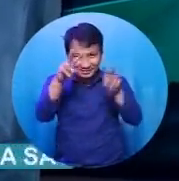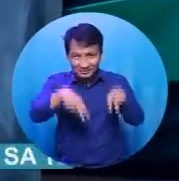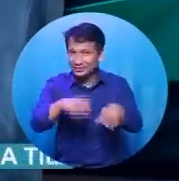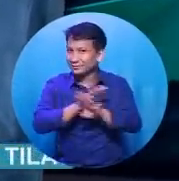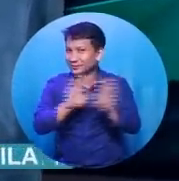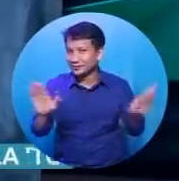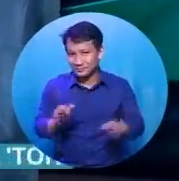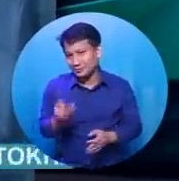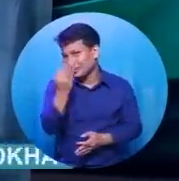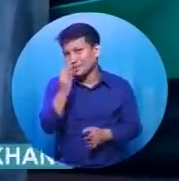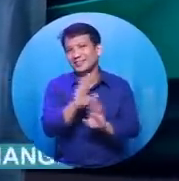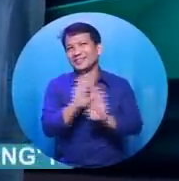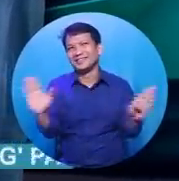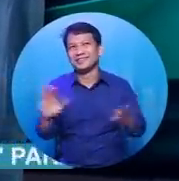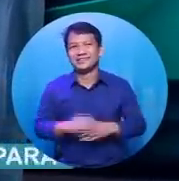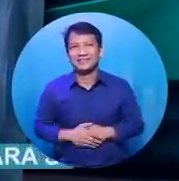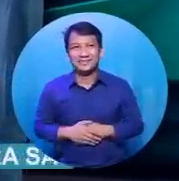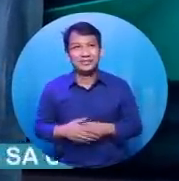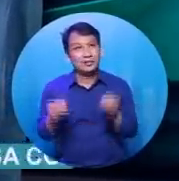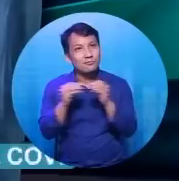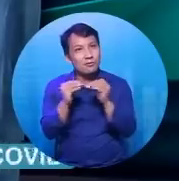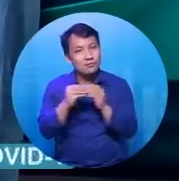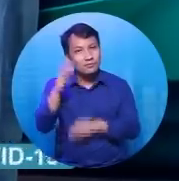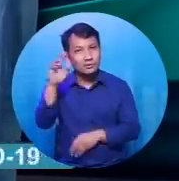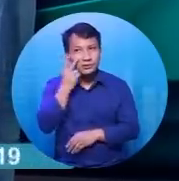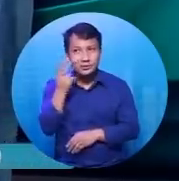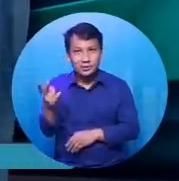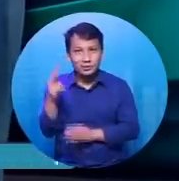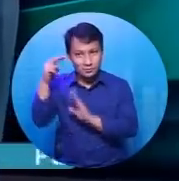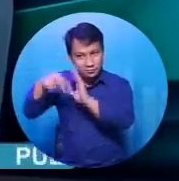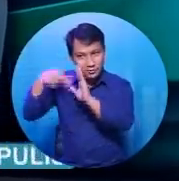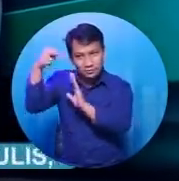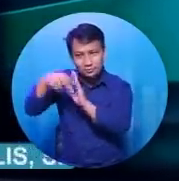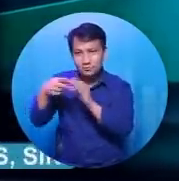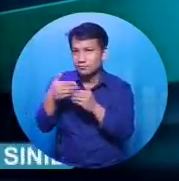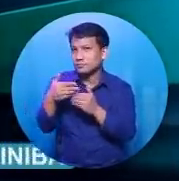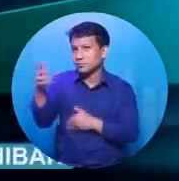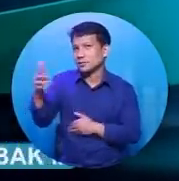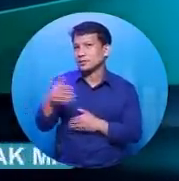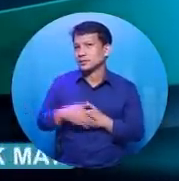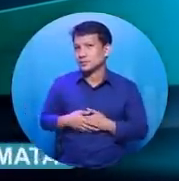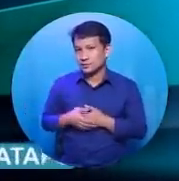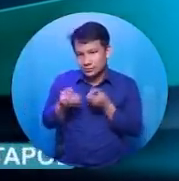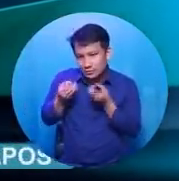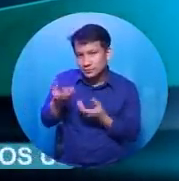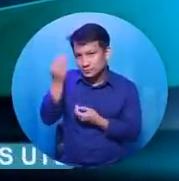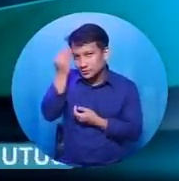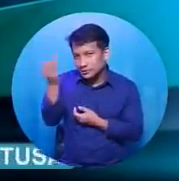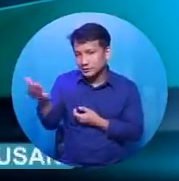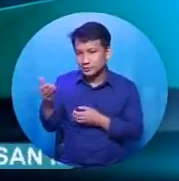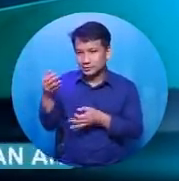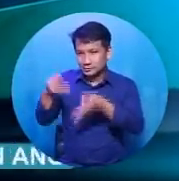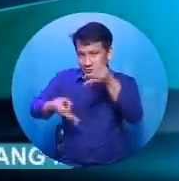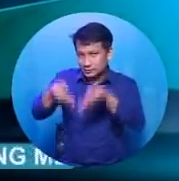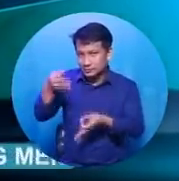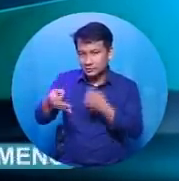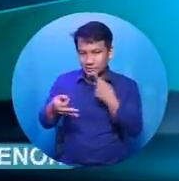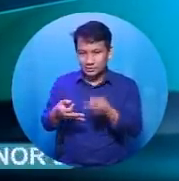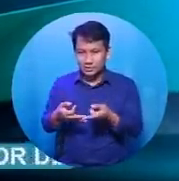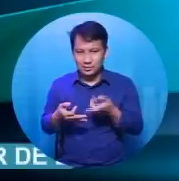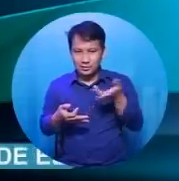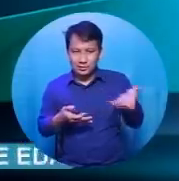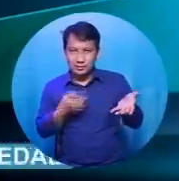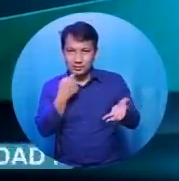magmura. Lalo pa kung nakita nyo po sa video na talagang matinding ginawang kasalanan nung